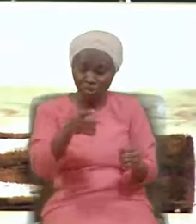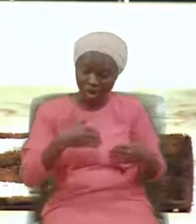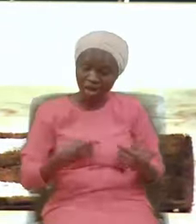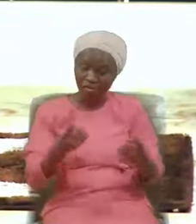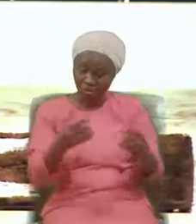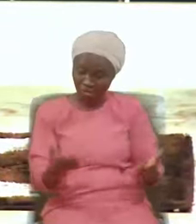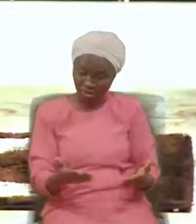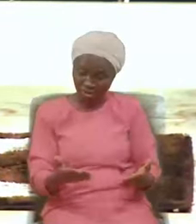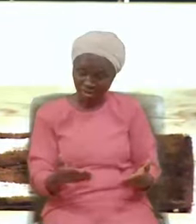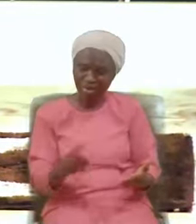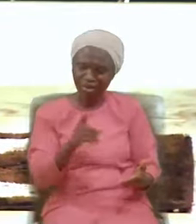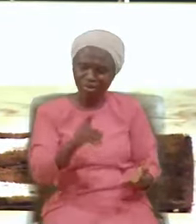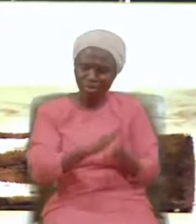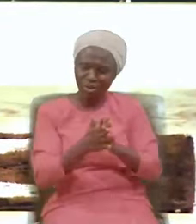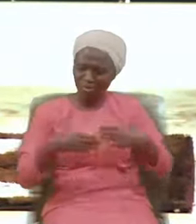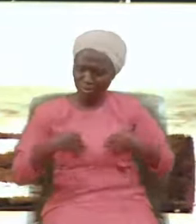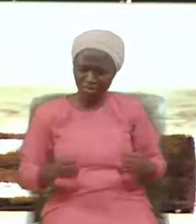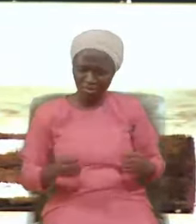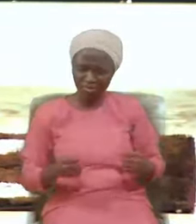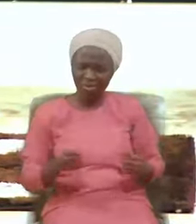venus, soyez guéris.